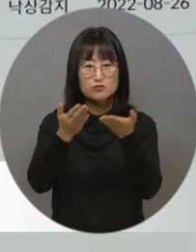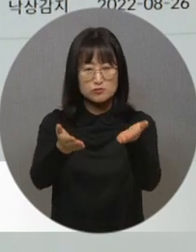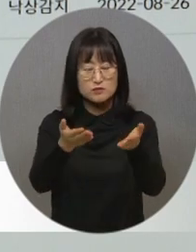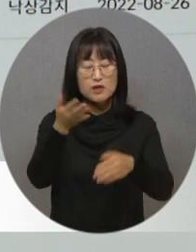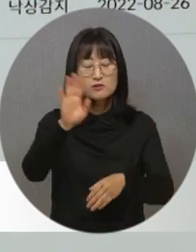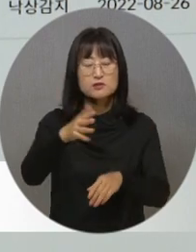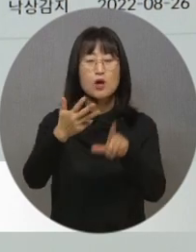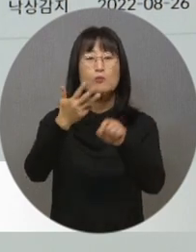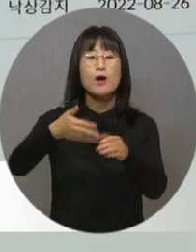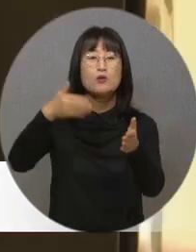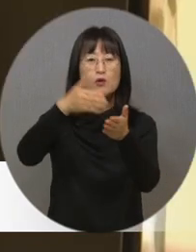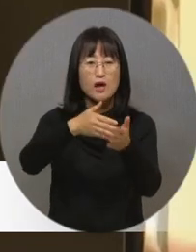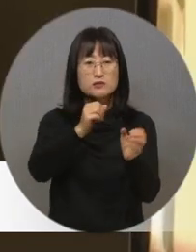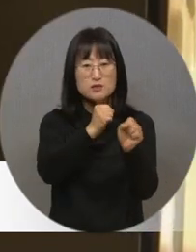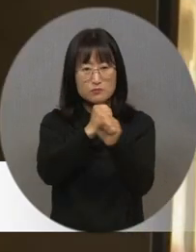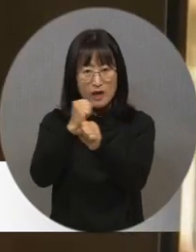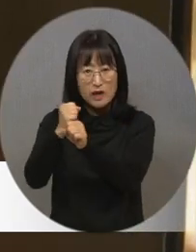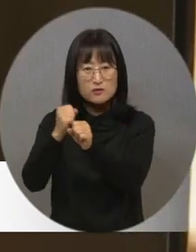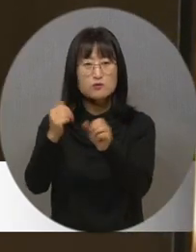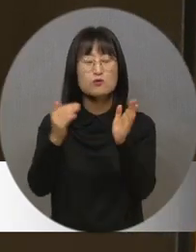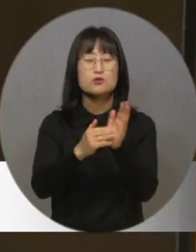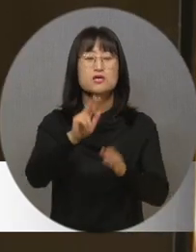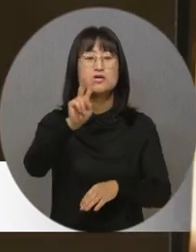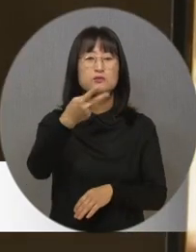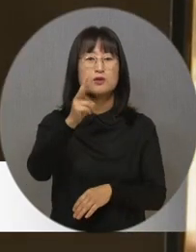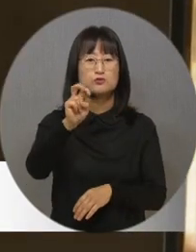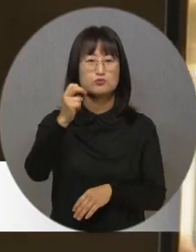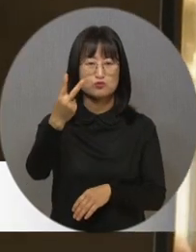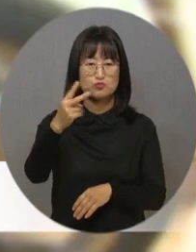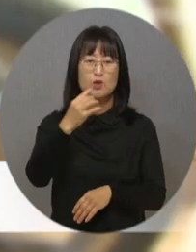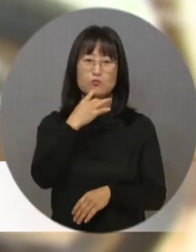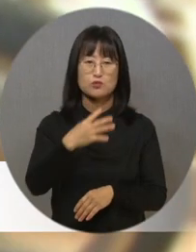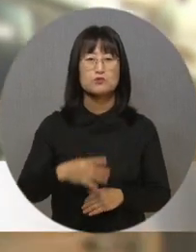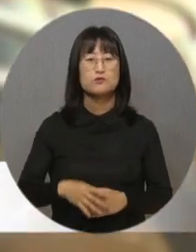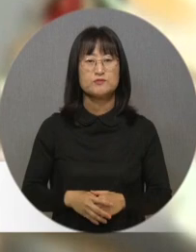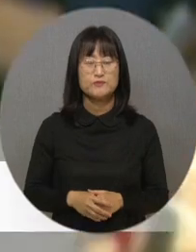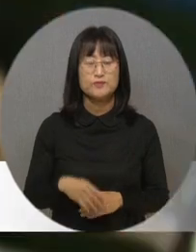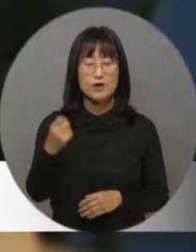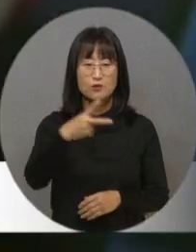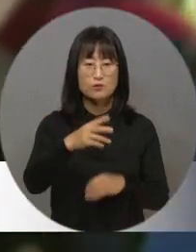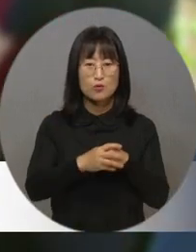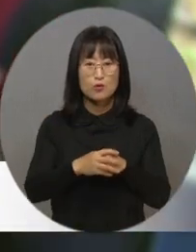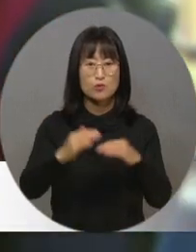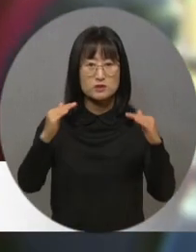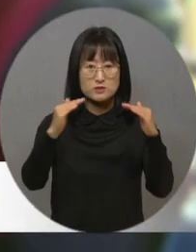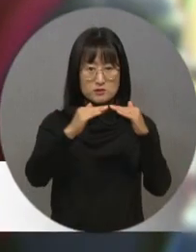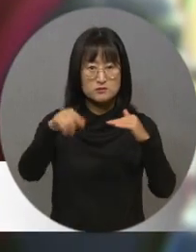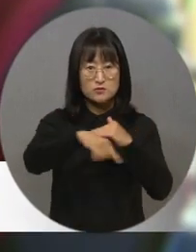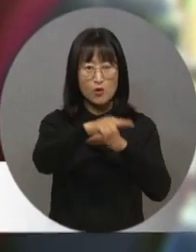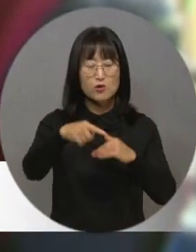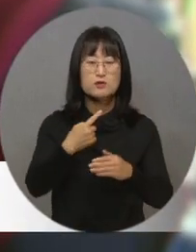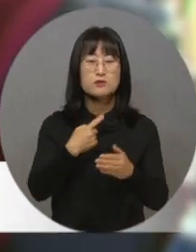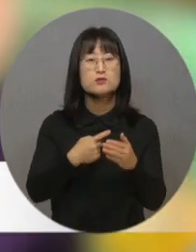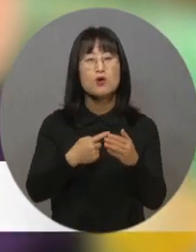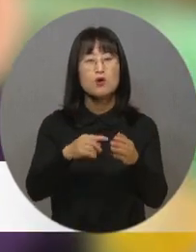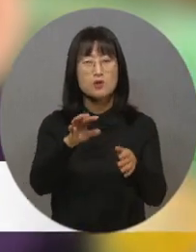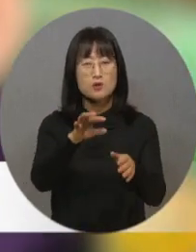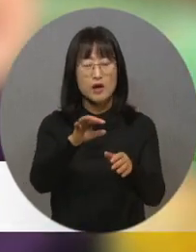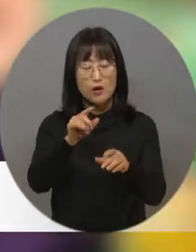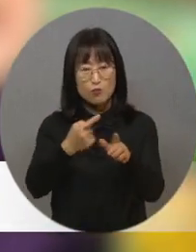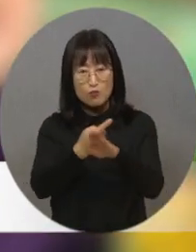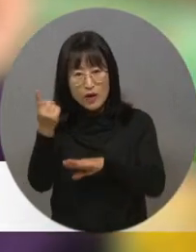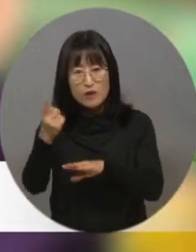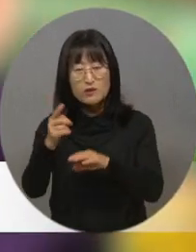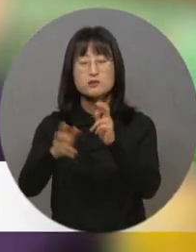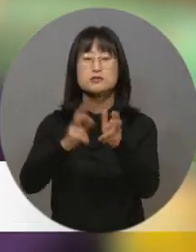기기 설치를 마친 곳은 222 개소에 불과했습니다 또안 시설에서 운영하는 체험 움이 아닌 경우에는 사업